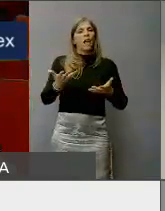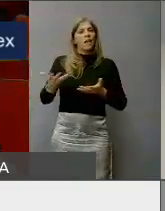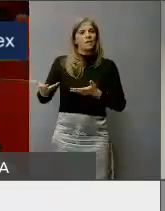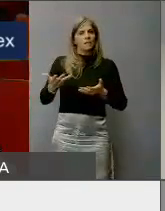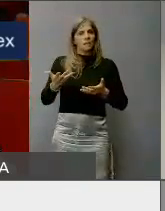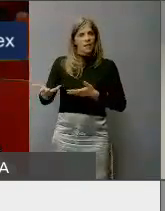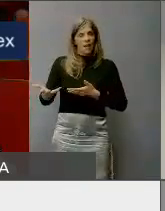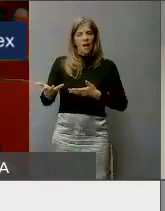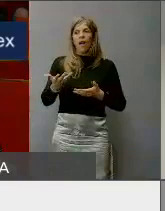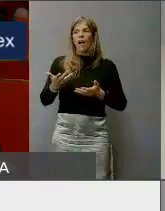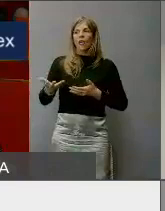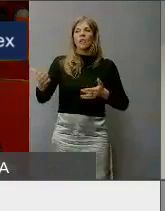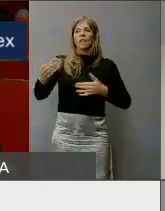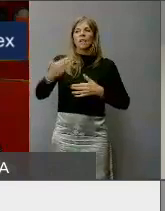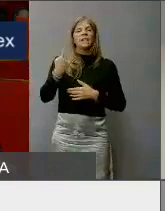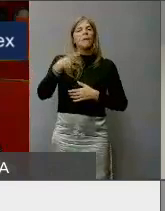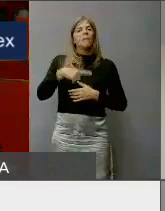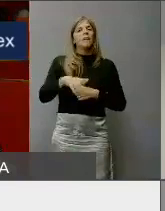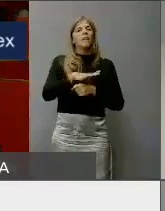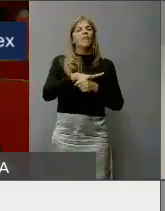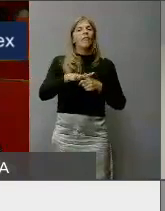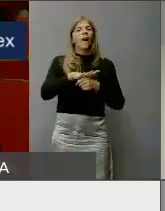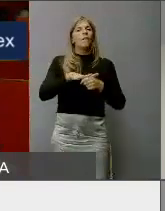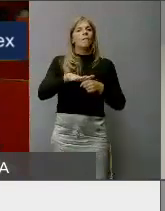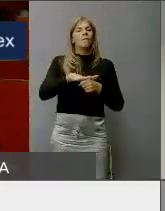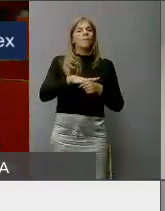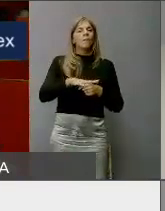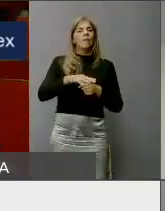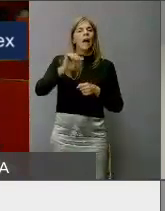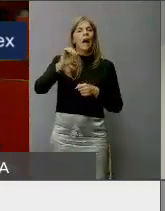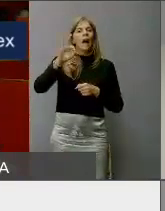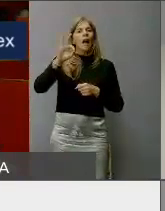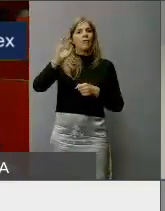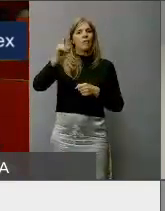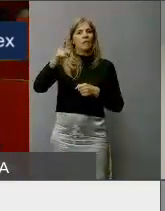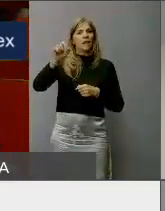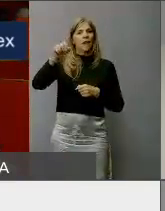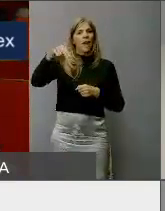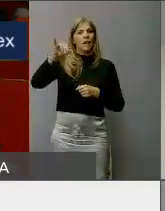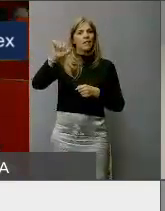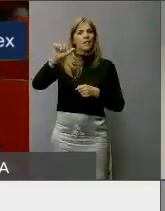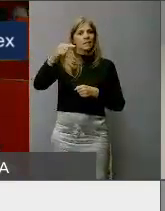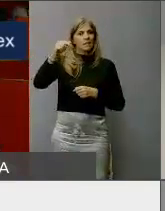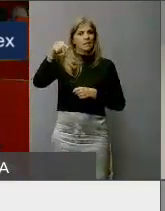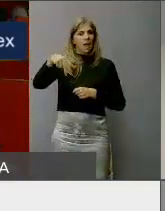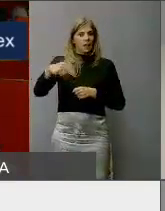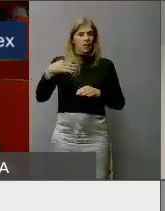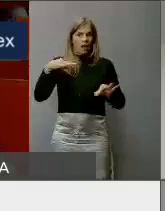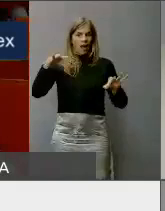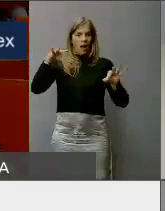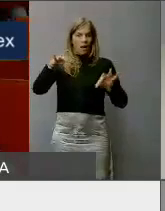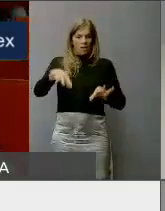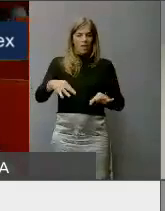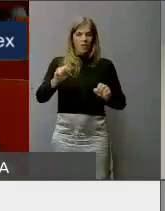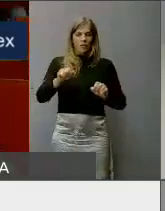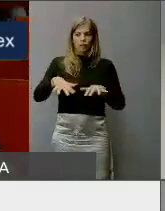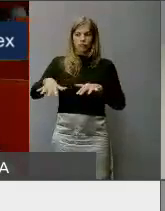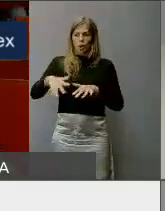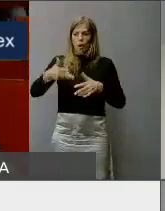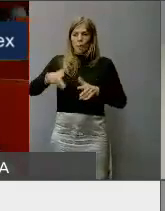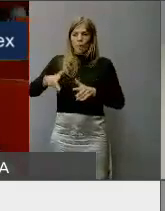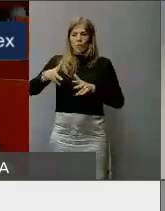come abbiamo provveduto recentemente in questi ultimi in questi giorni a